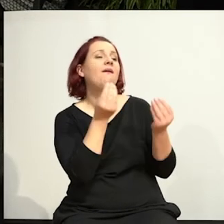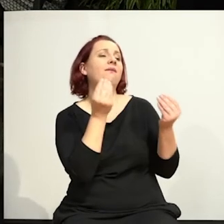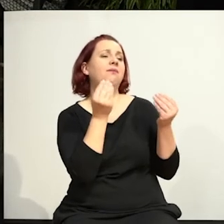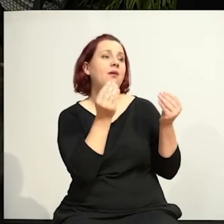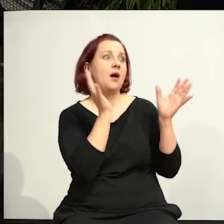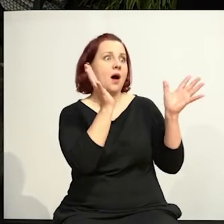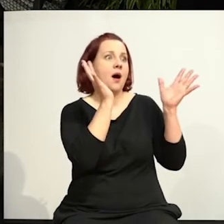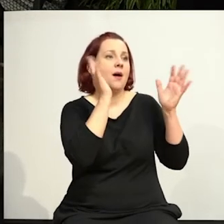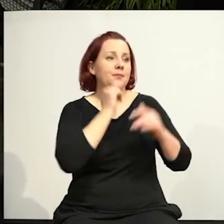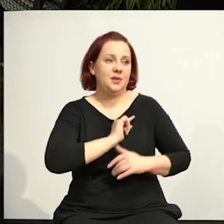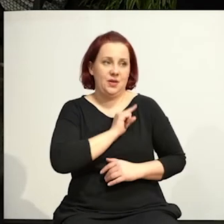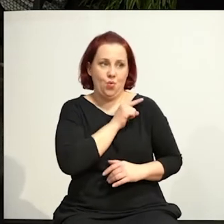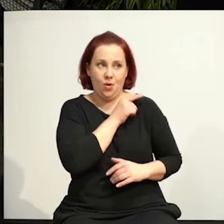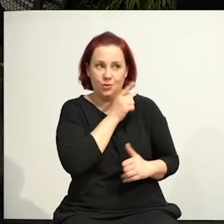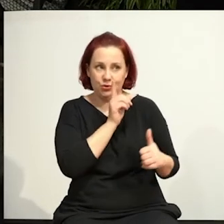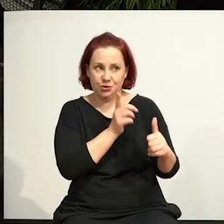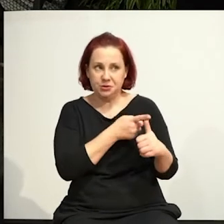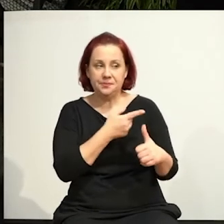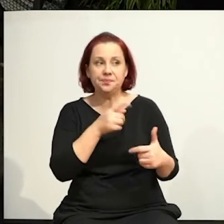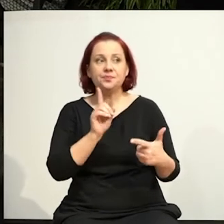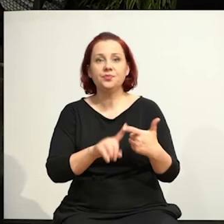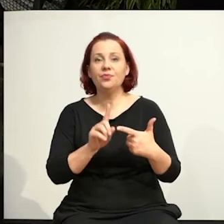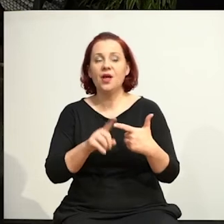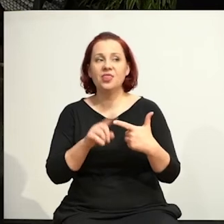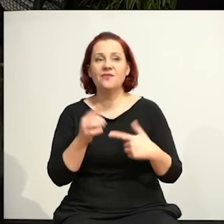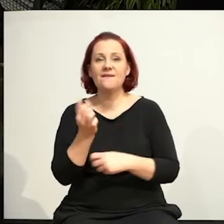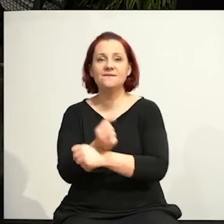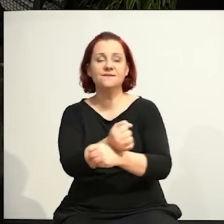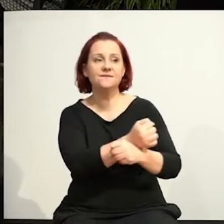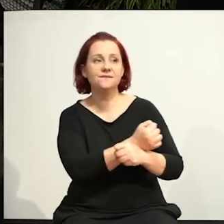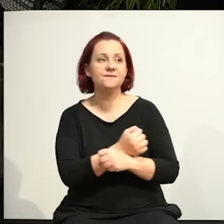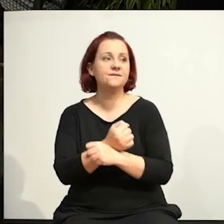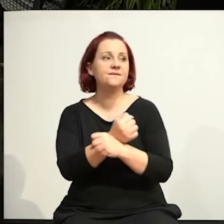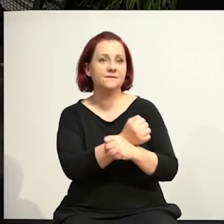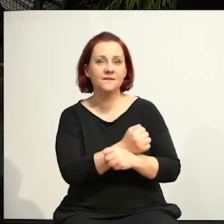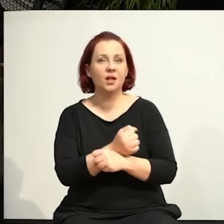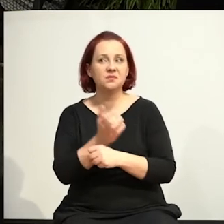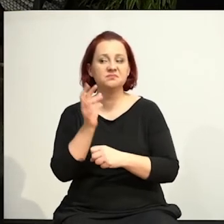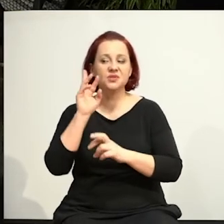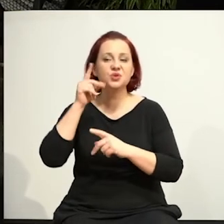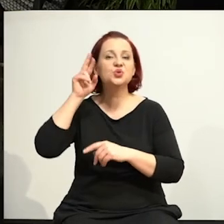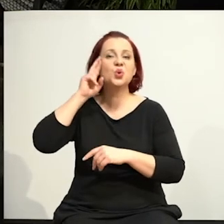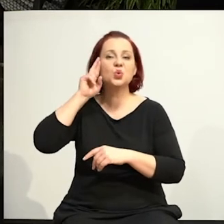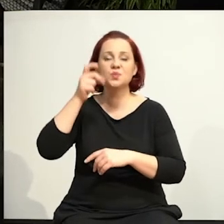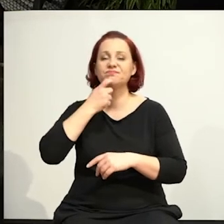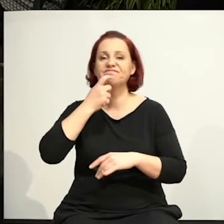miłość, a potem no, to uwięzienie, poznał, co to jest władza, bym powiedział, prawda, co to jest